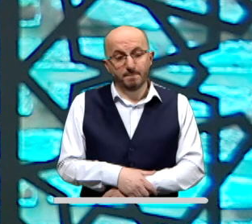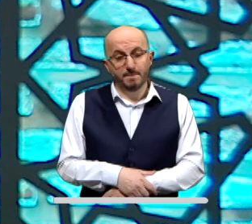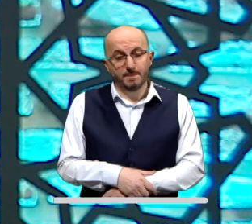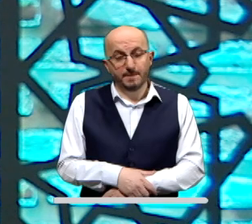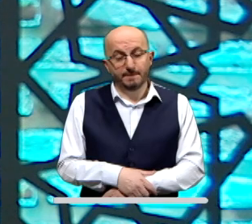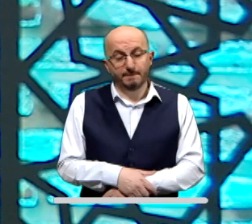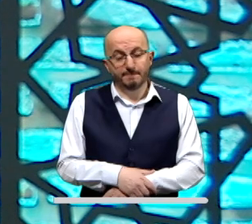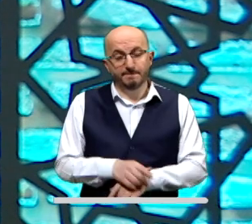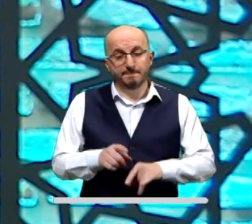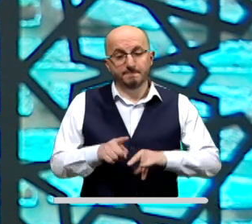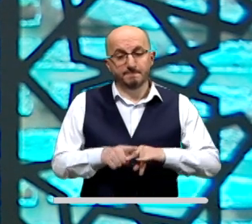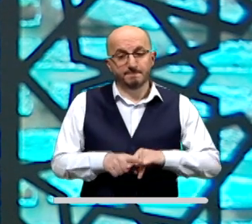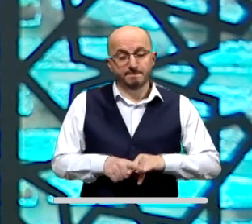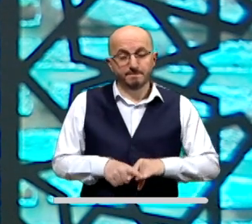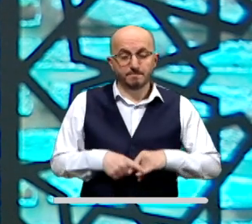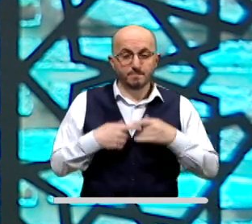hoş